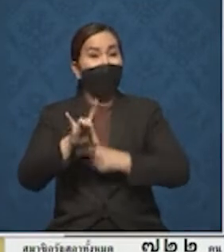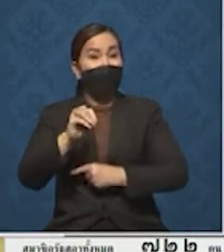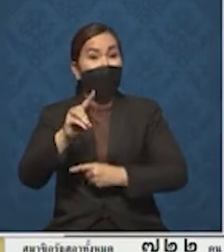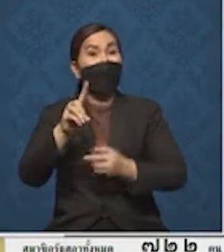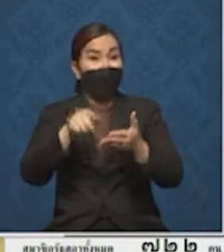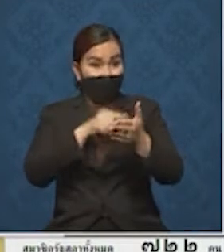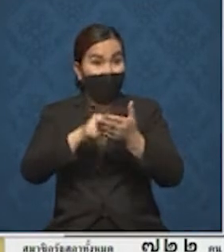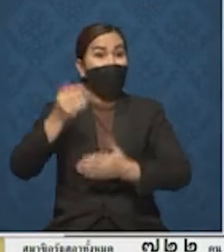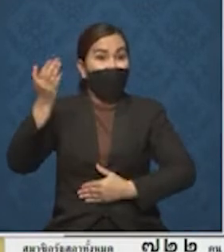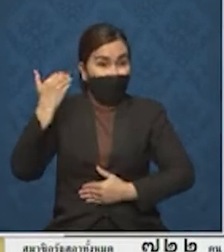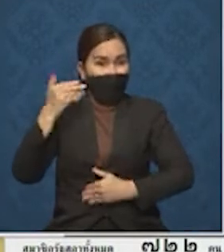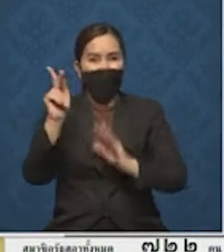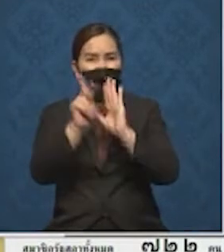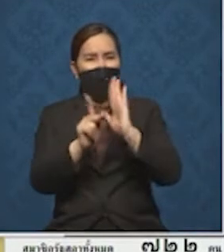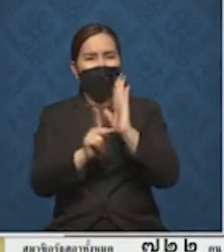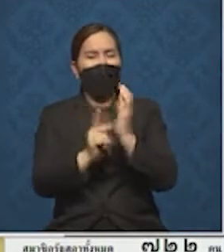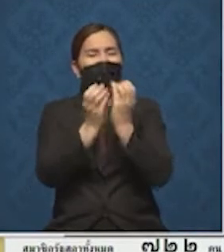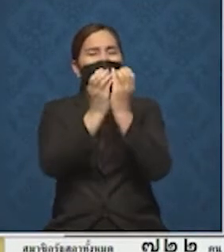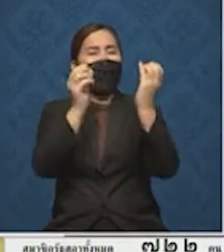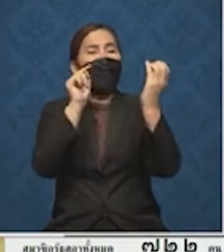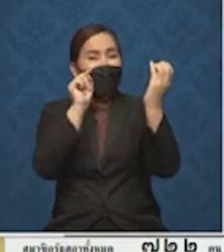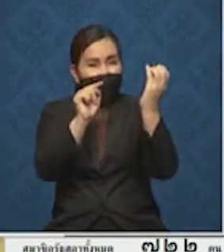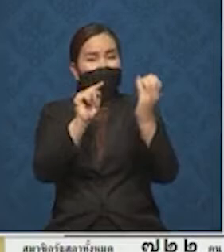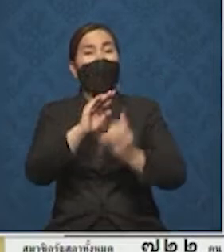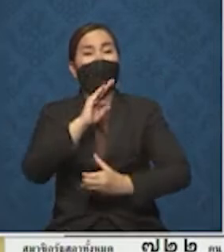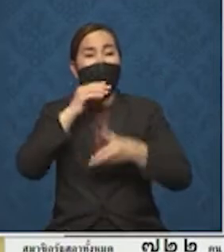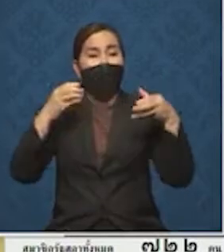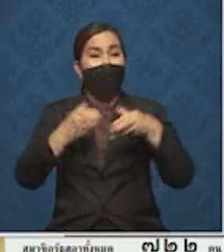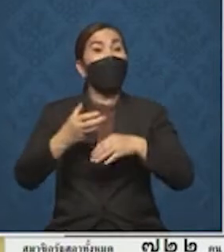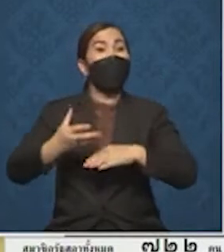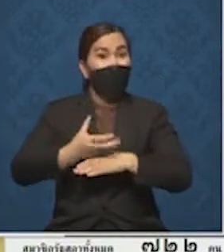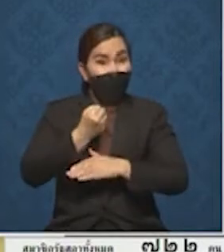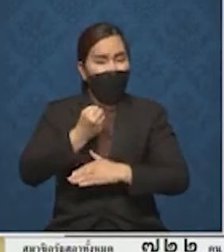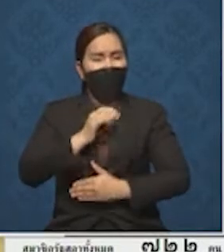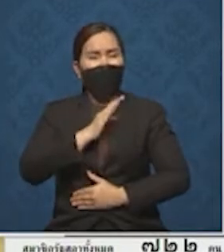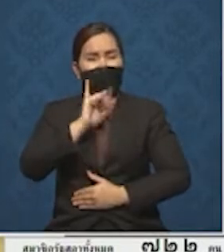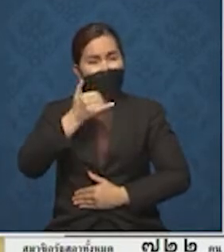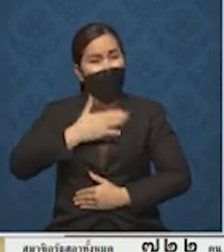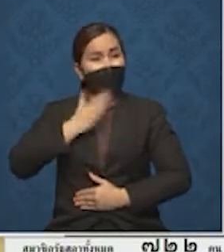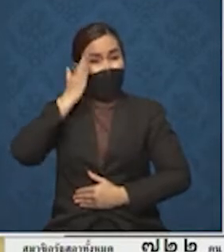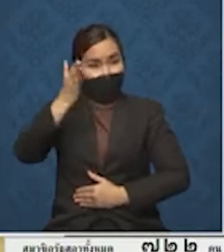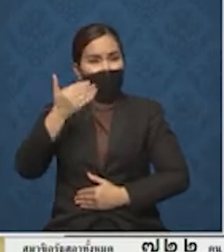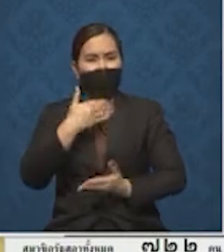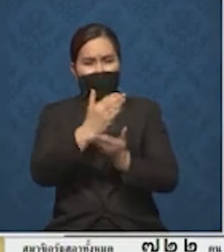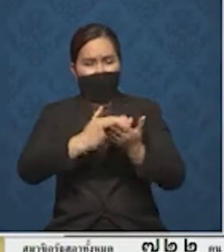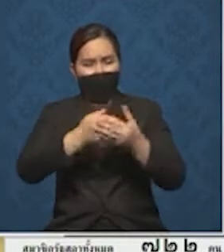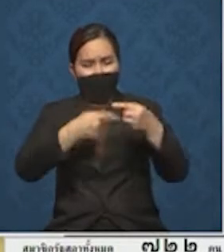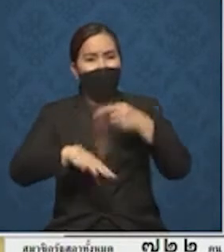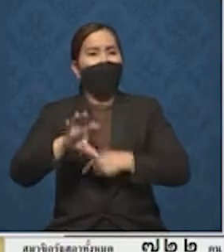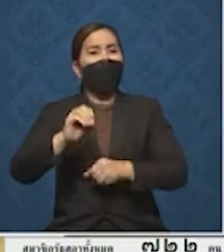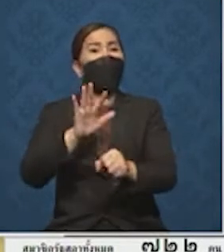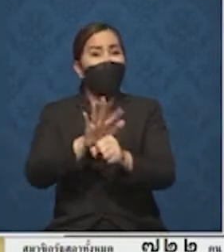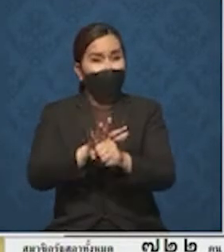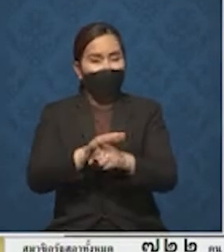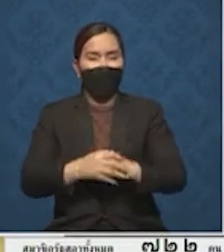ธรมนูนชบับนี้ถาพักการเมืองอยางผมในสมยหนาอาจจะสงแ่ 50 เขตผม